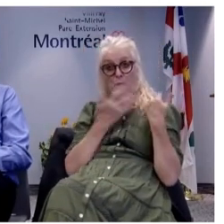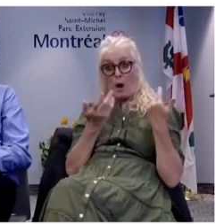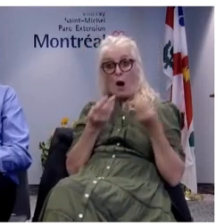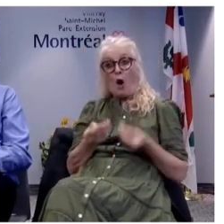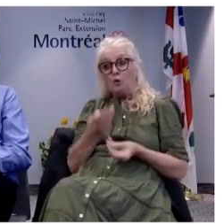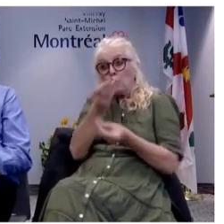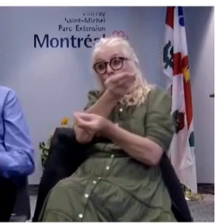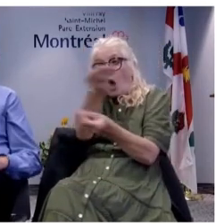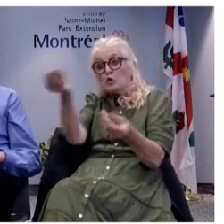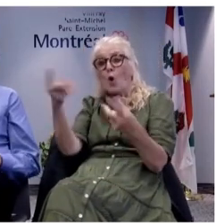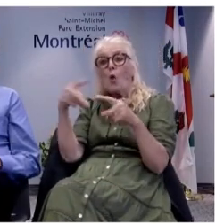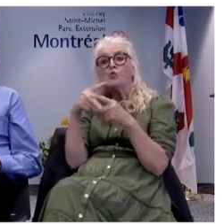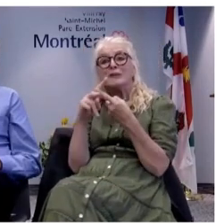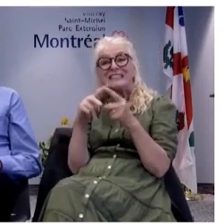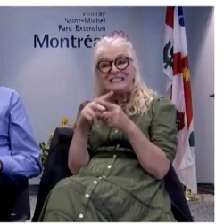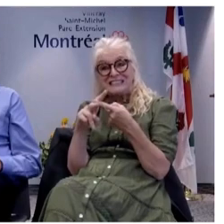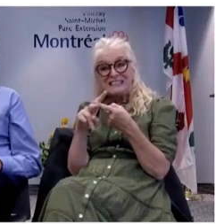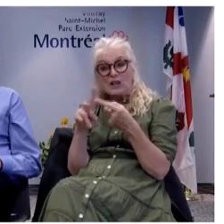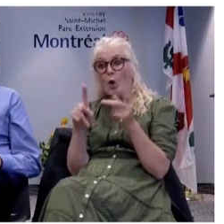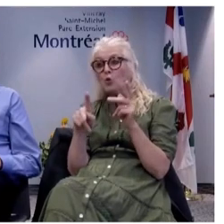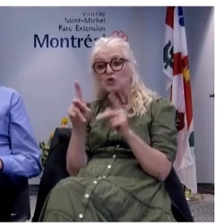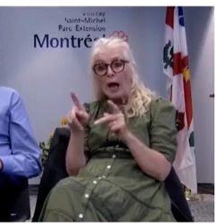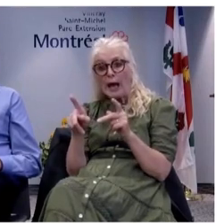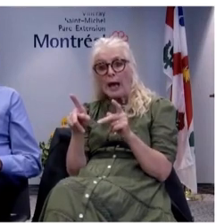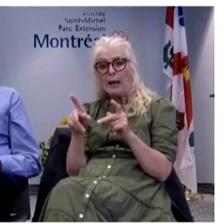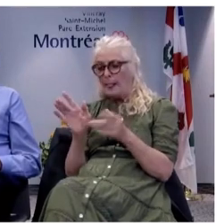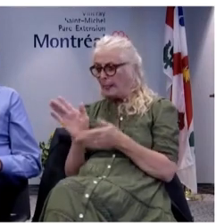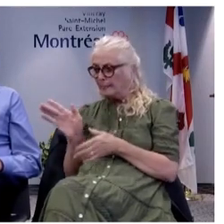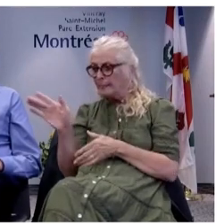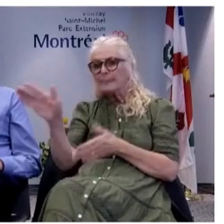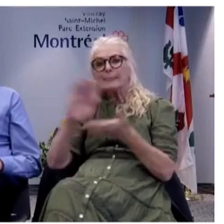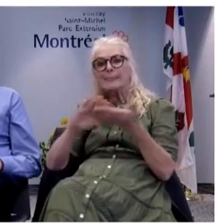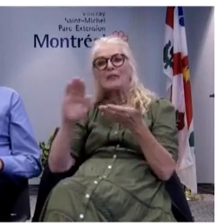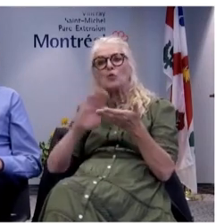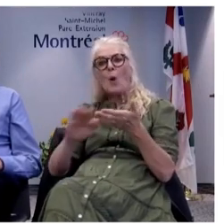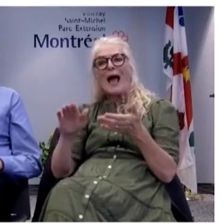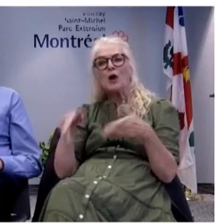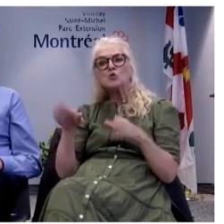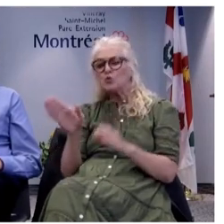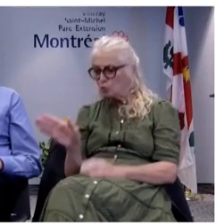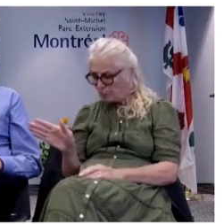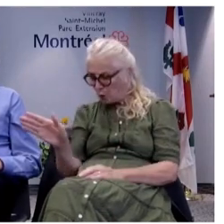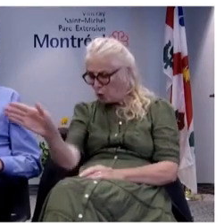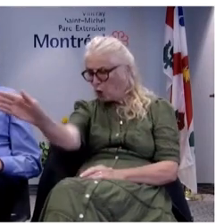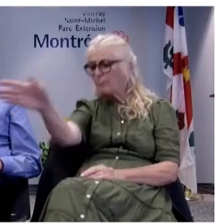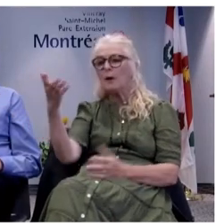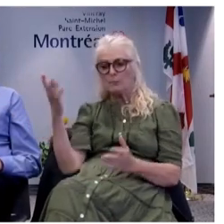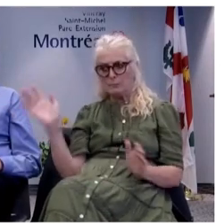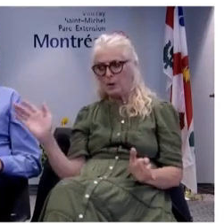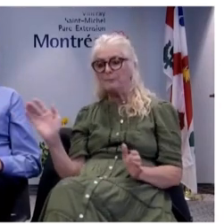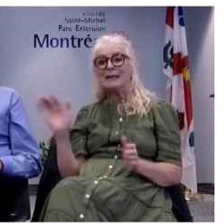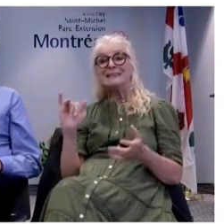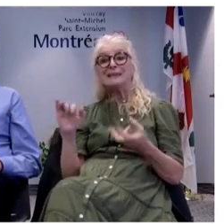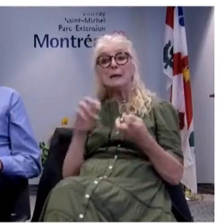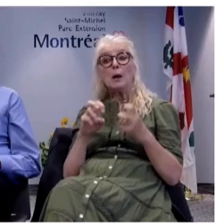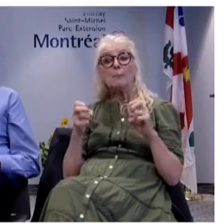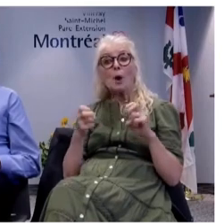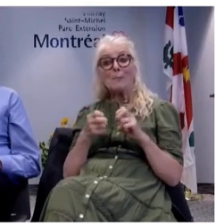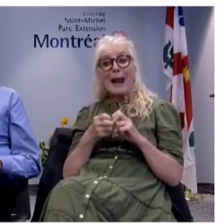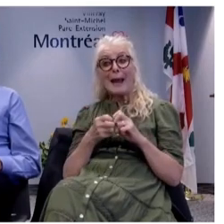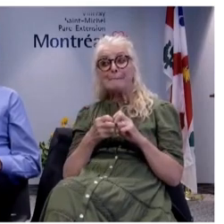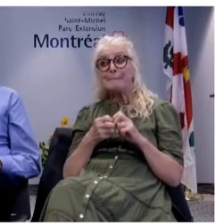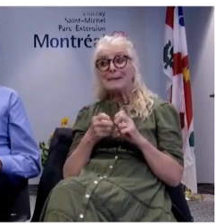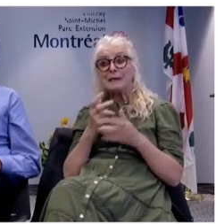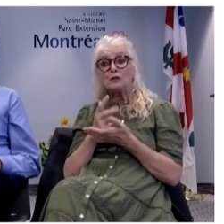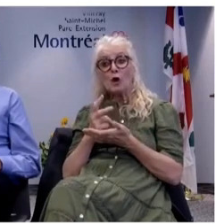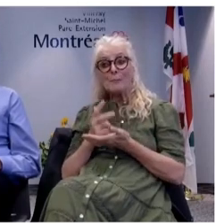pour pouvoir se stationner on nettoie la rue la rue est disponible pour les gens qui veulent se stationner quand il y a des problèmes au niveau du stationnement vous pouvez faire des demandes de vignette pour